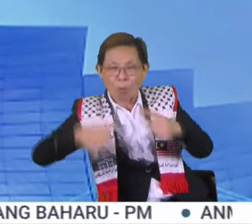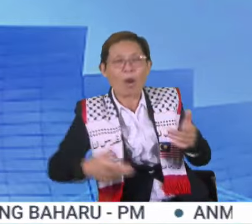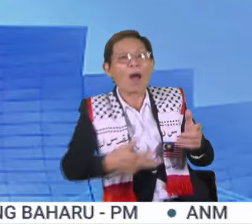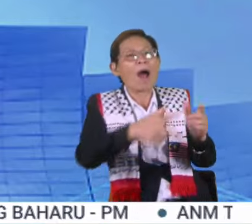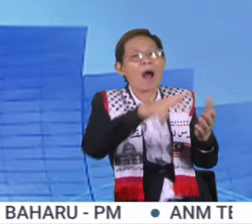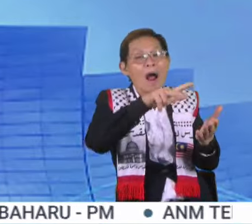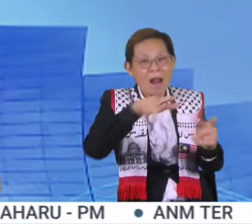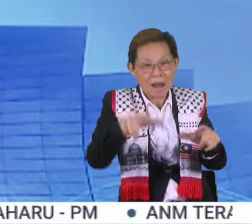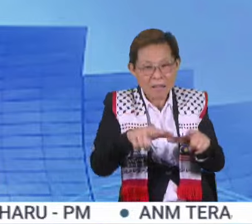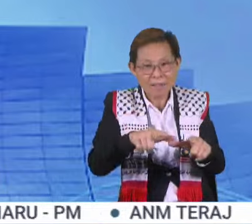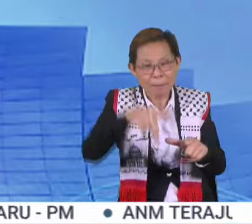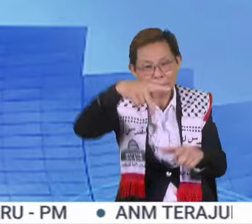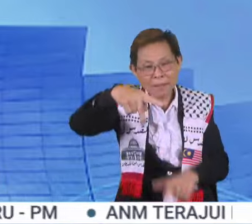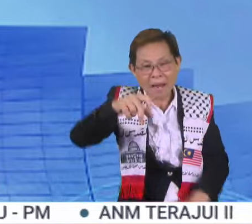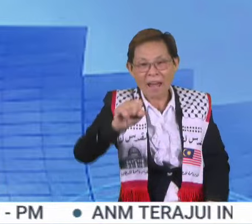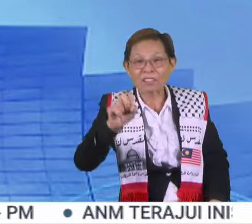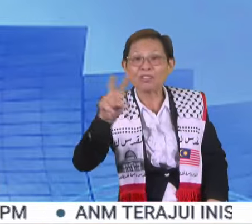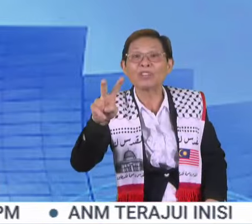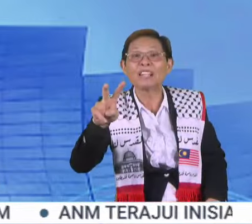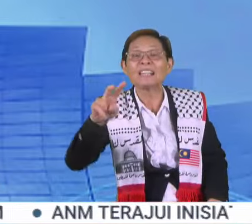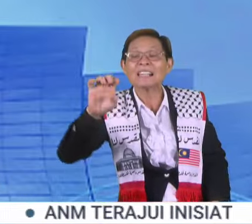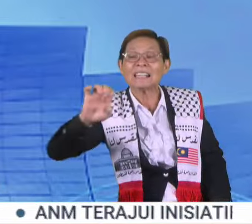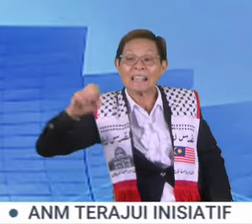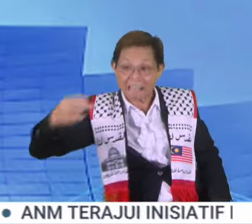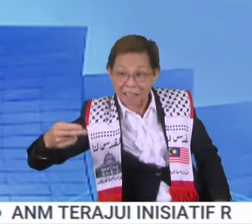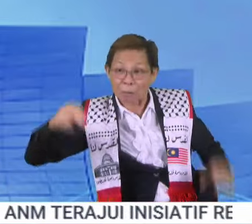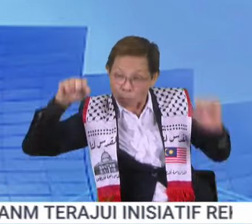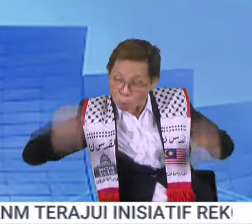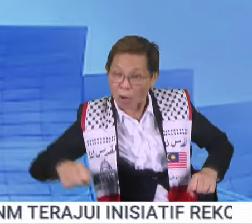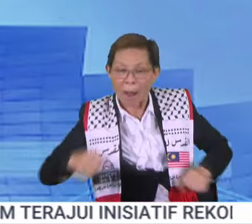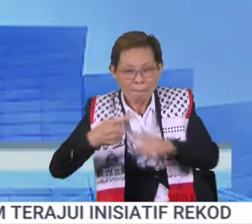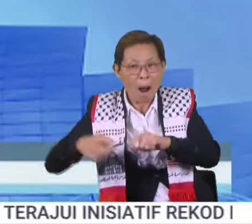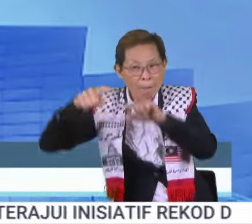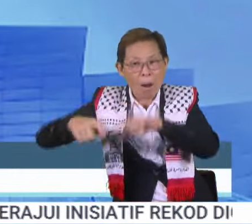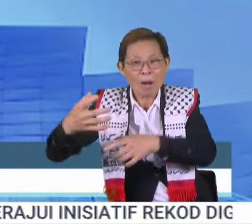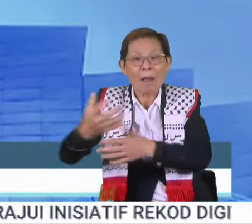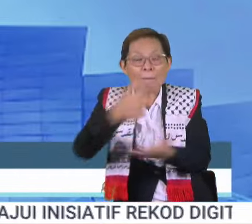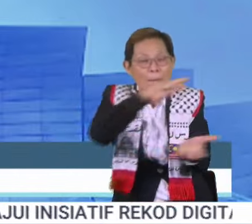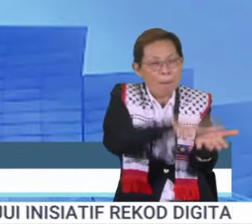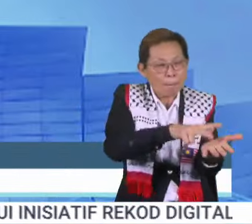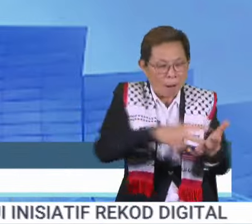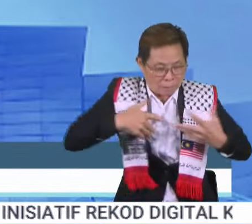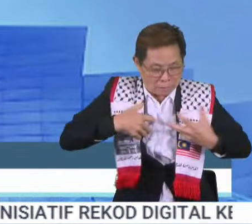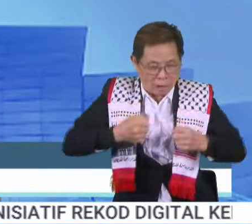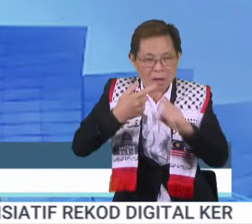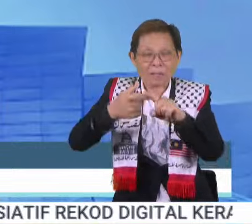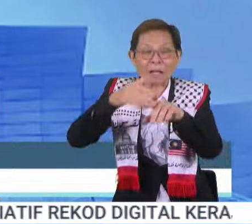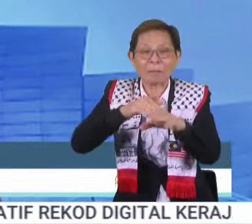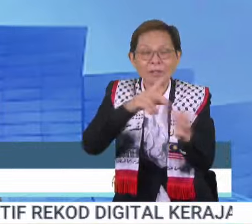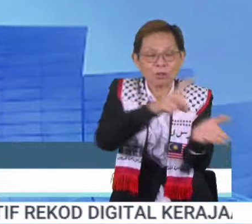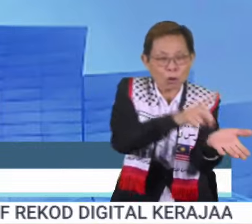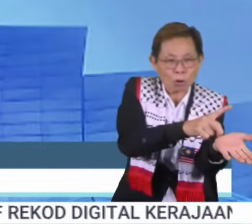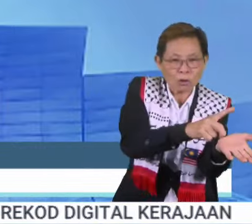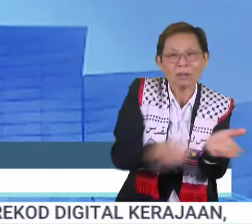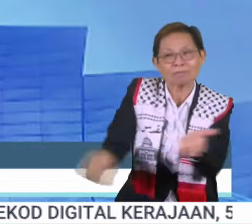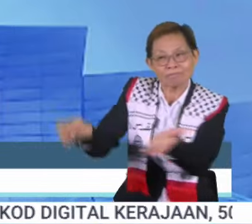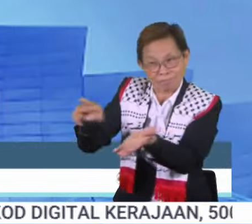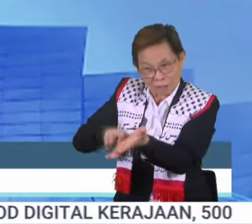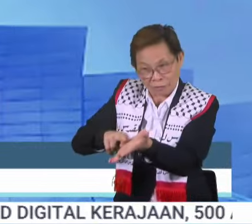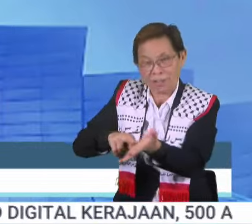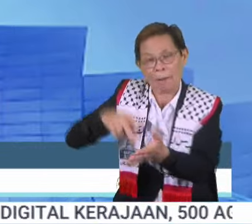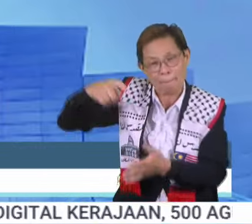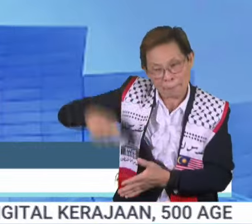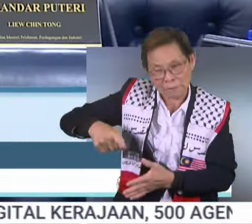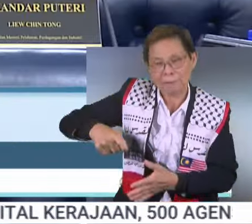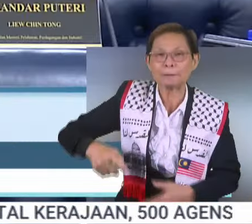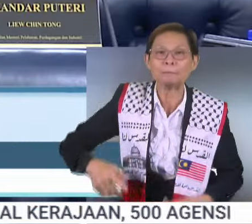mohon lesen vokasional PSV e-hailing. Bagaimanapun, mereka perlu dapatkan pengesahan kesihatan daripada pengamal perubatan berdaftar.